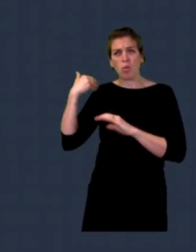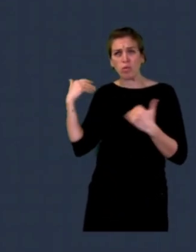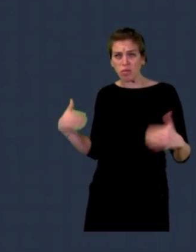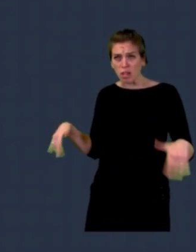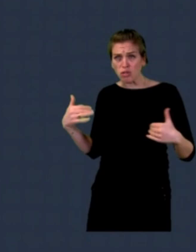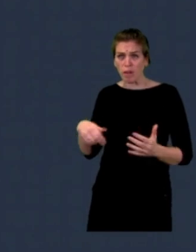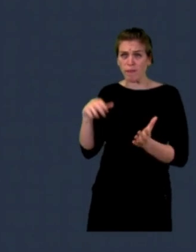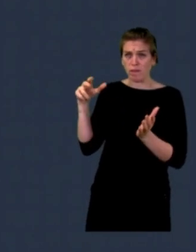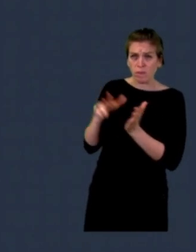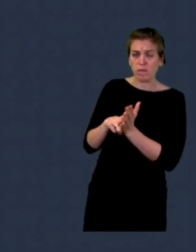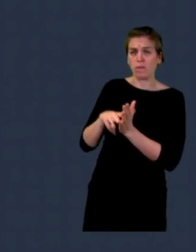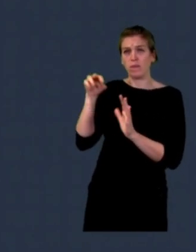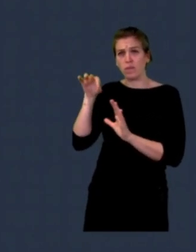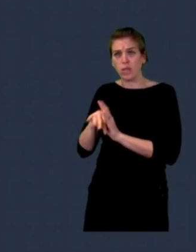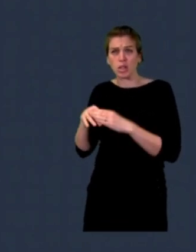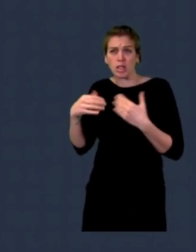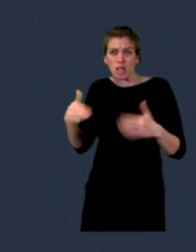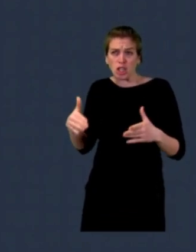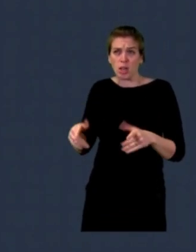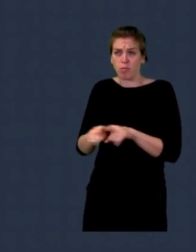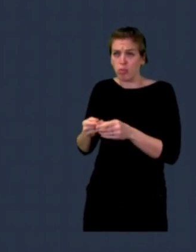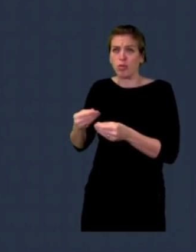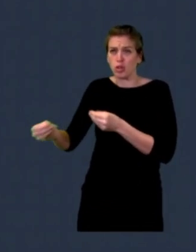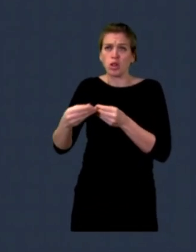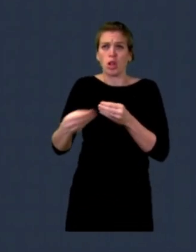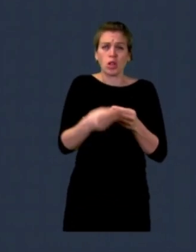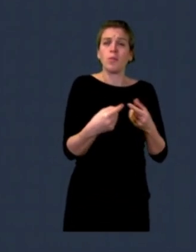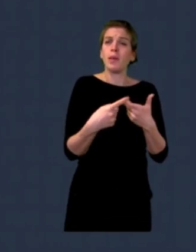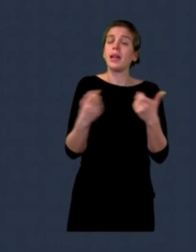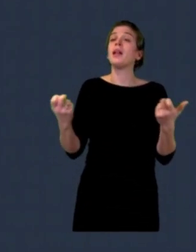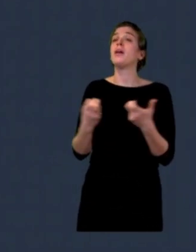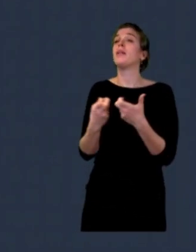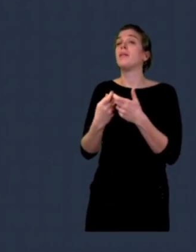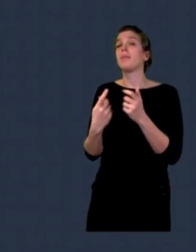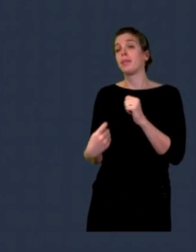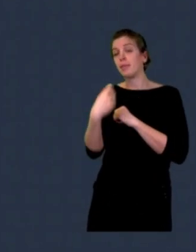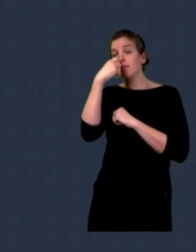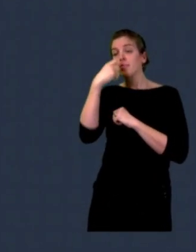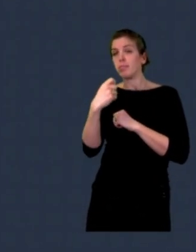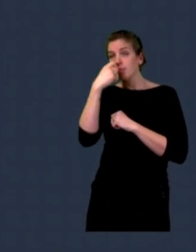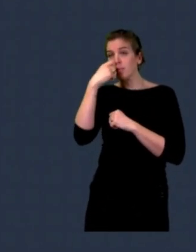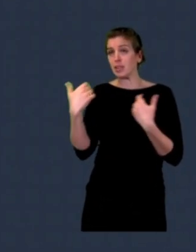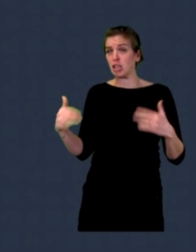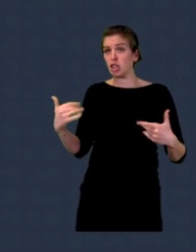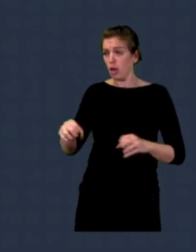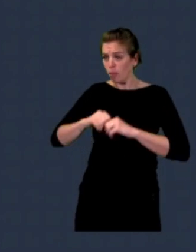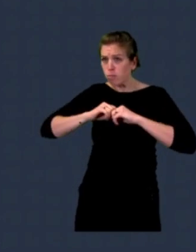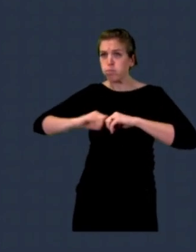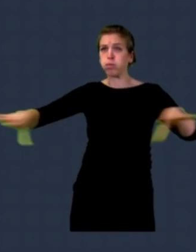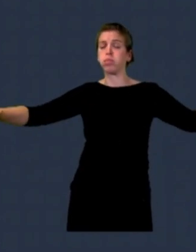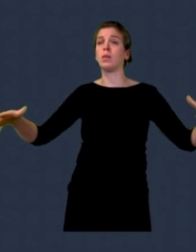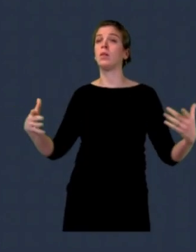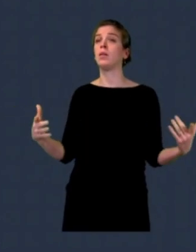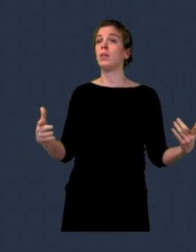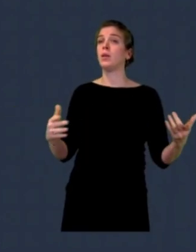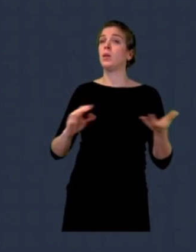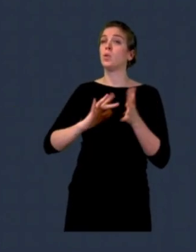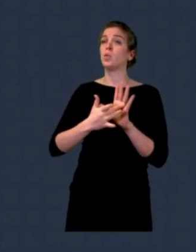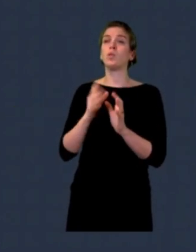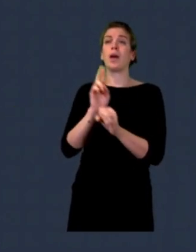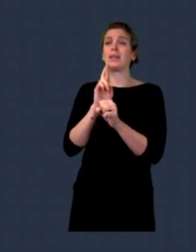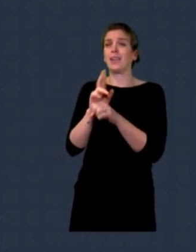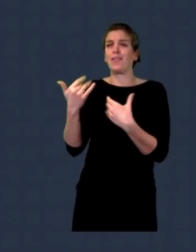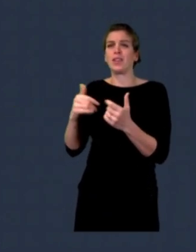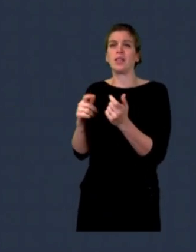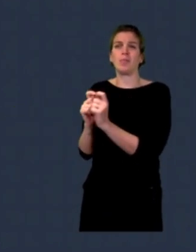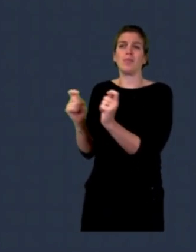à disposition de ces matériels. Et que s'agissant des tests, votre campagne est déjà lancée, vous avez réservé la totalité de vos annonces à la presse